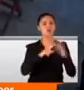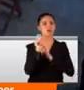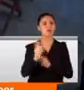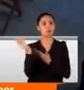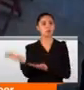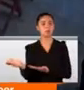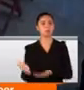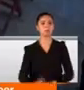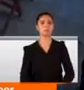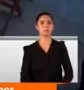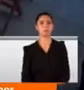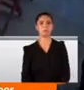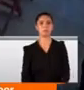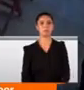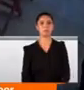oldu.